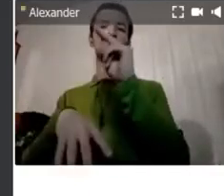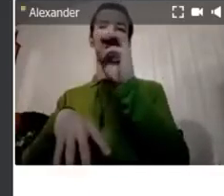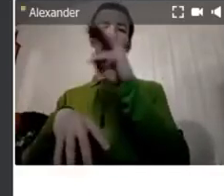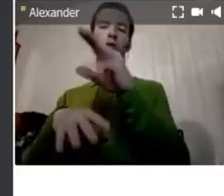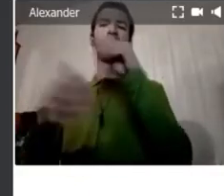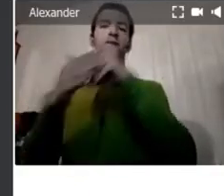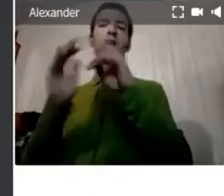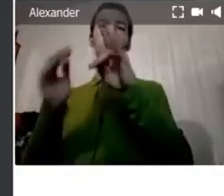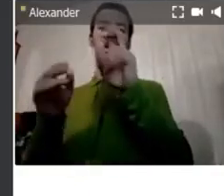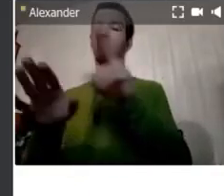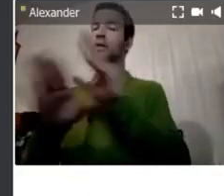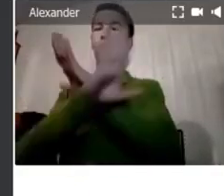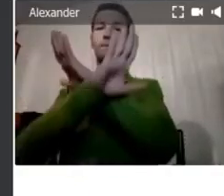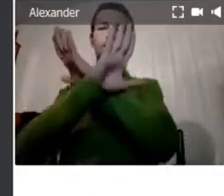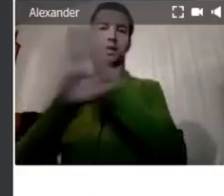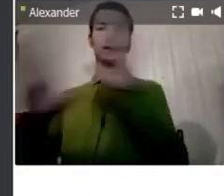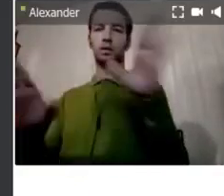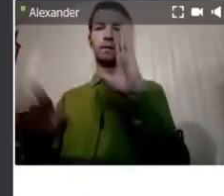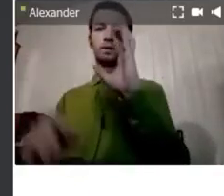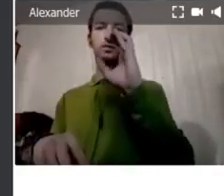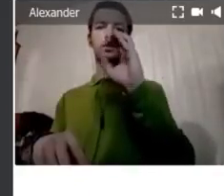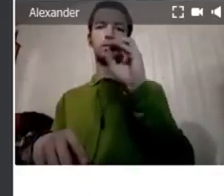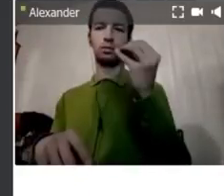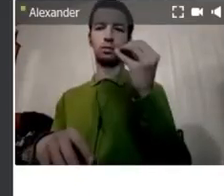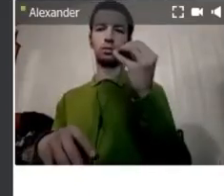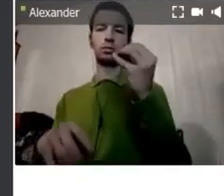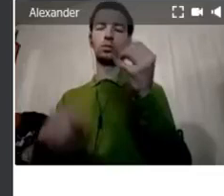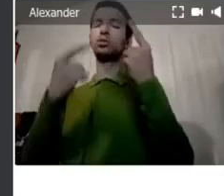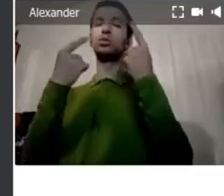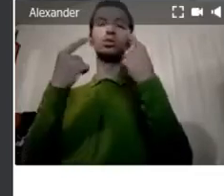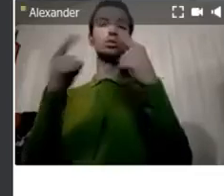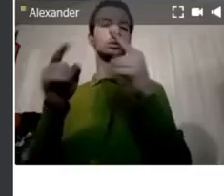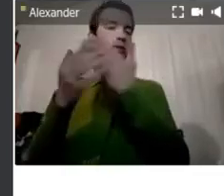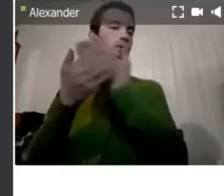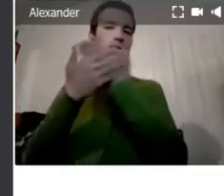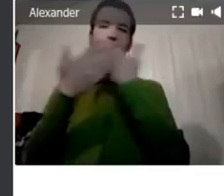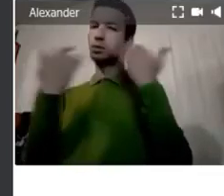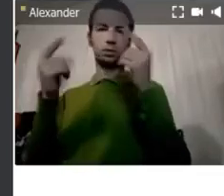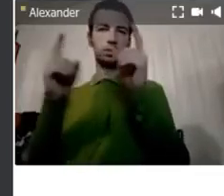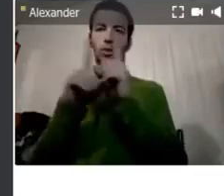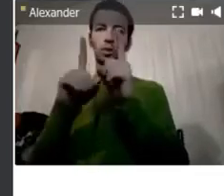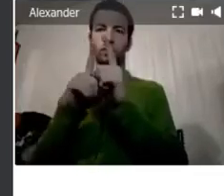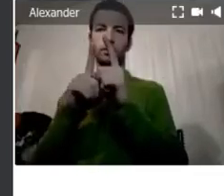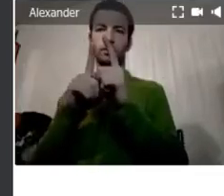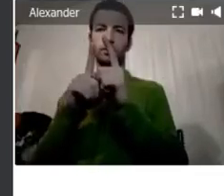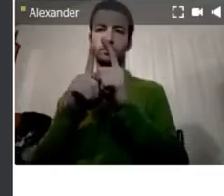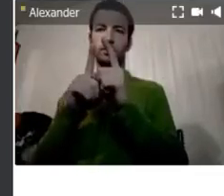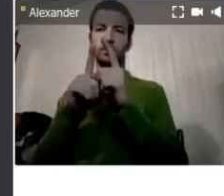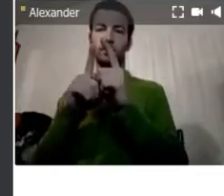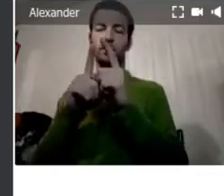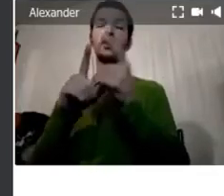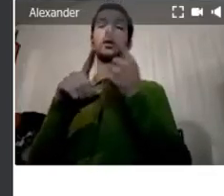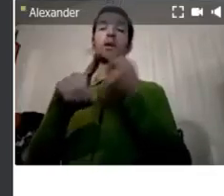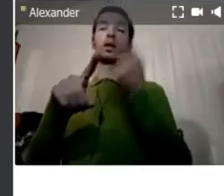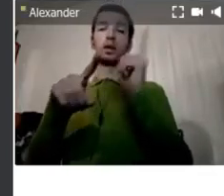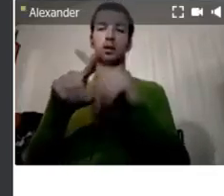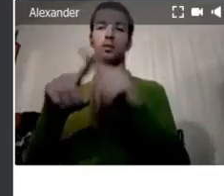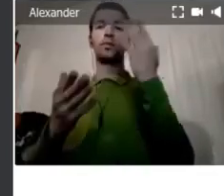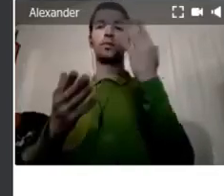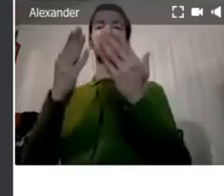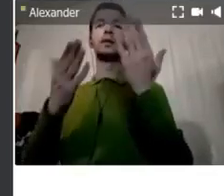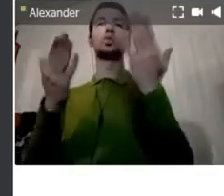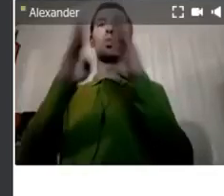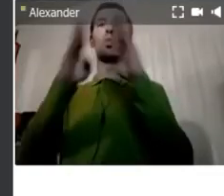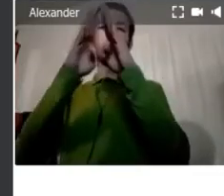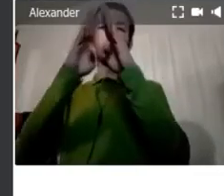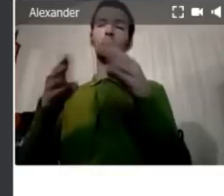под 5% там, в день, да, вы получите прибыль 5% в день, просто спросите, итак,